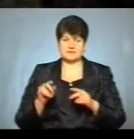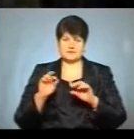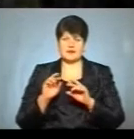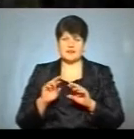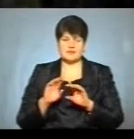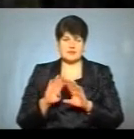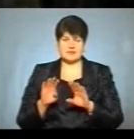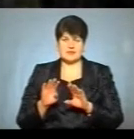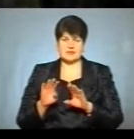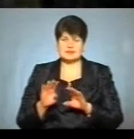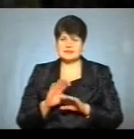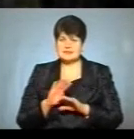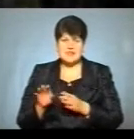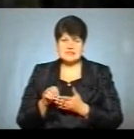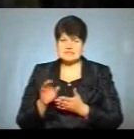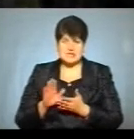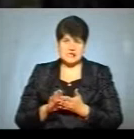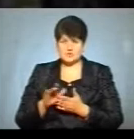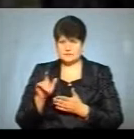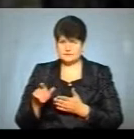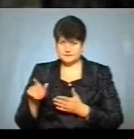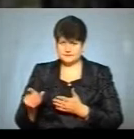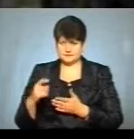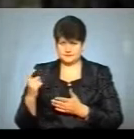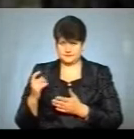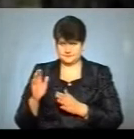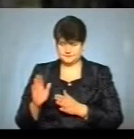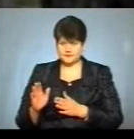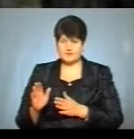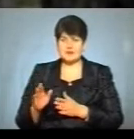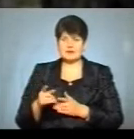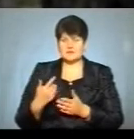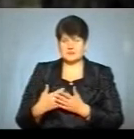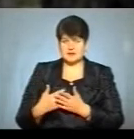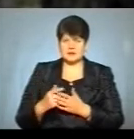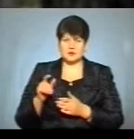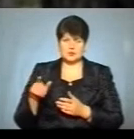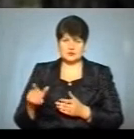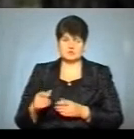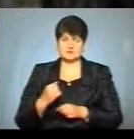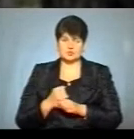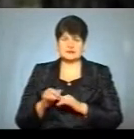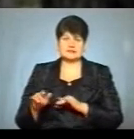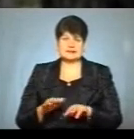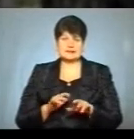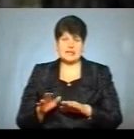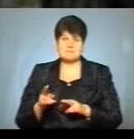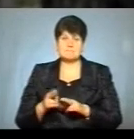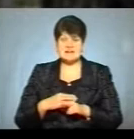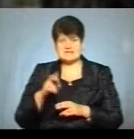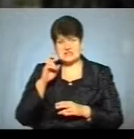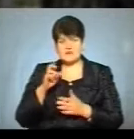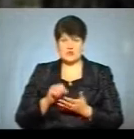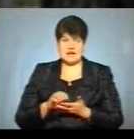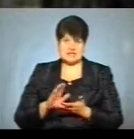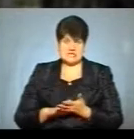економіки, тобто на незареєстровані суб'єкти господарської діяльності. Це коли, наприклад, громадяни здійснюють діяльність без державної